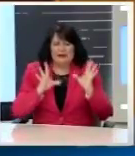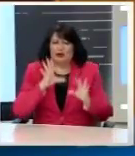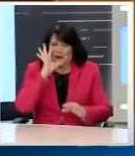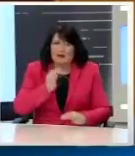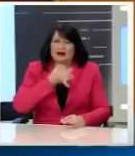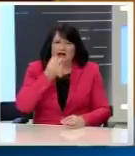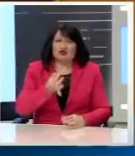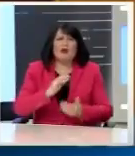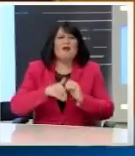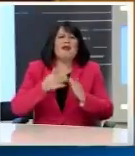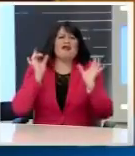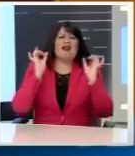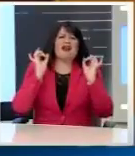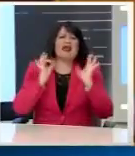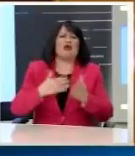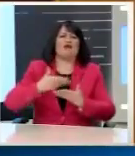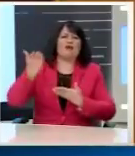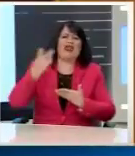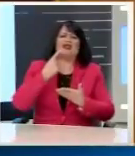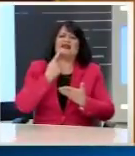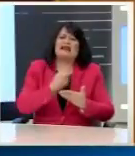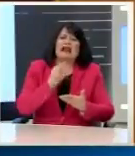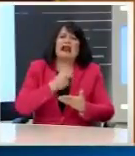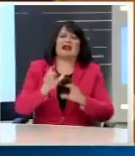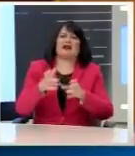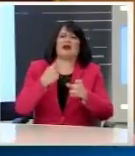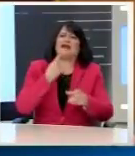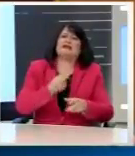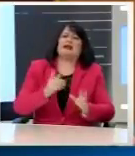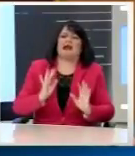λέω. Και αν εσείς θεωρείτε